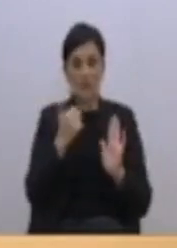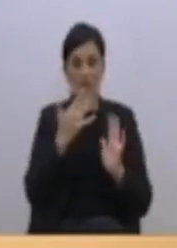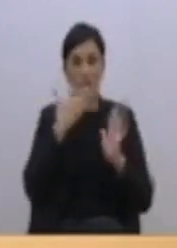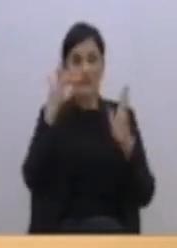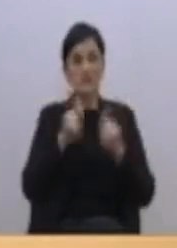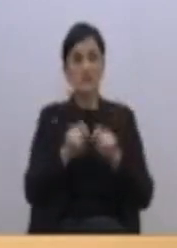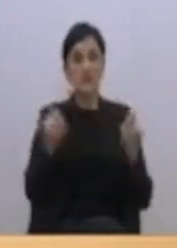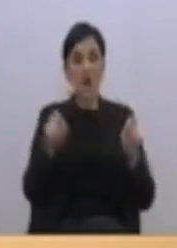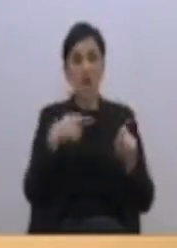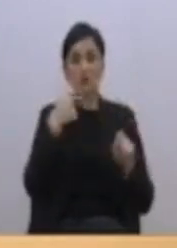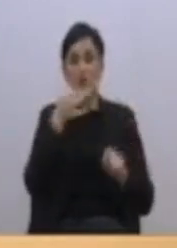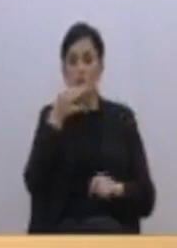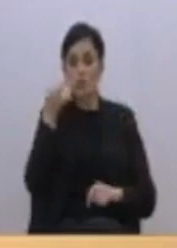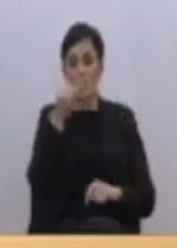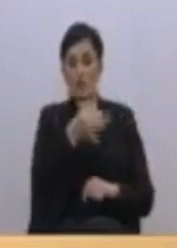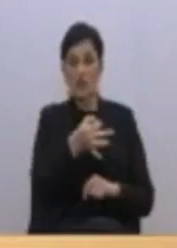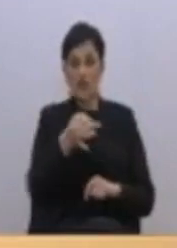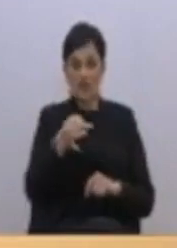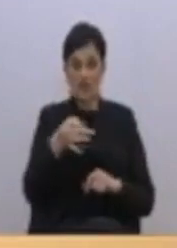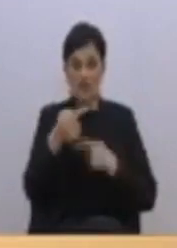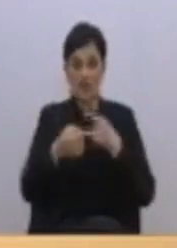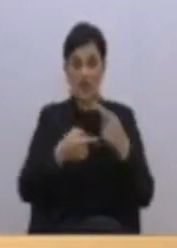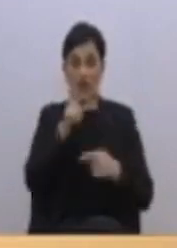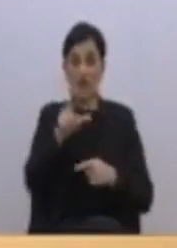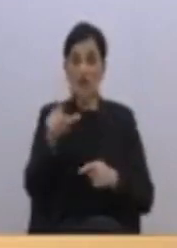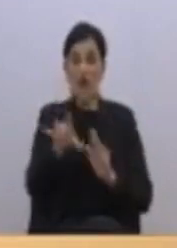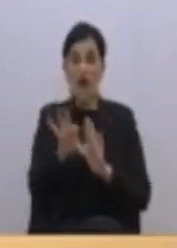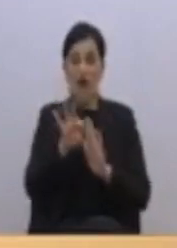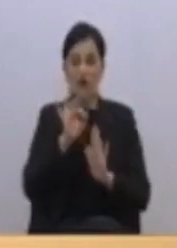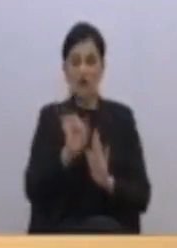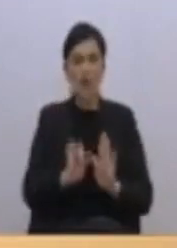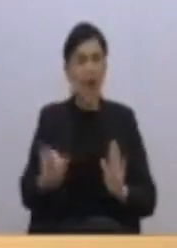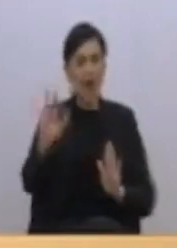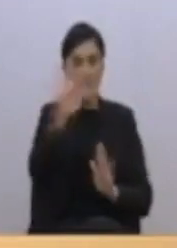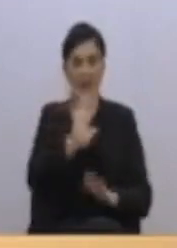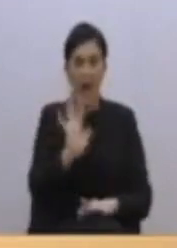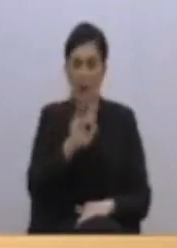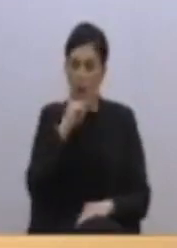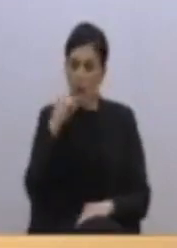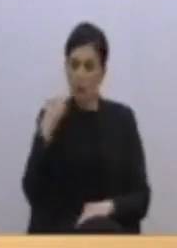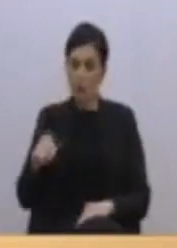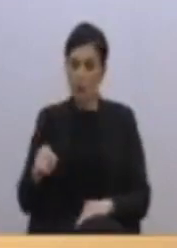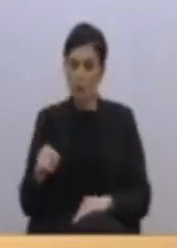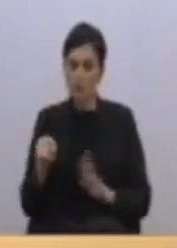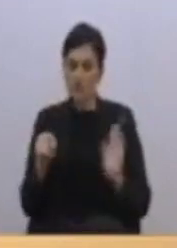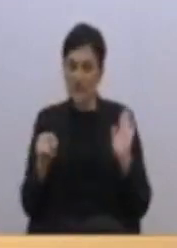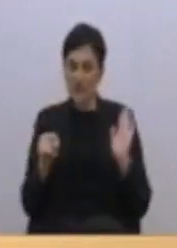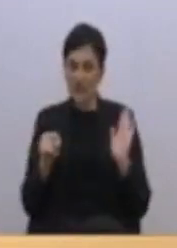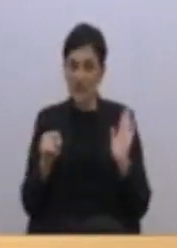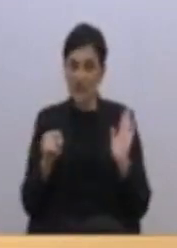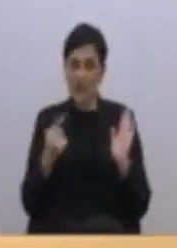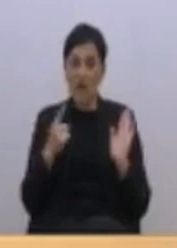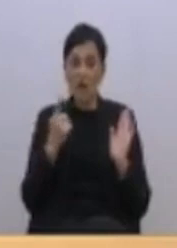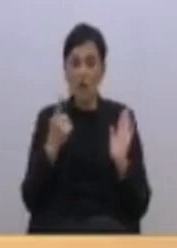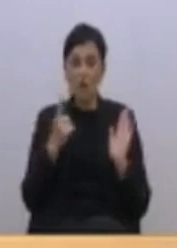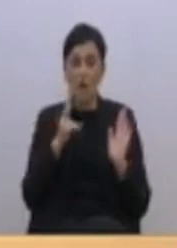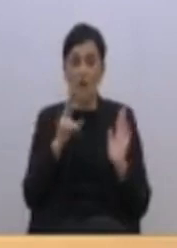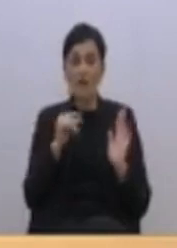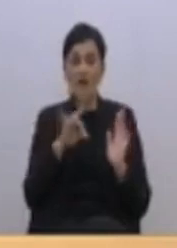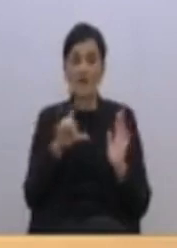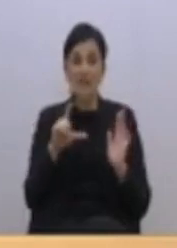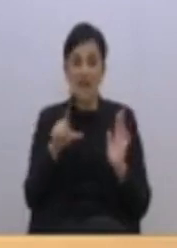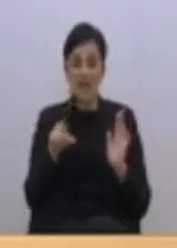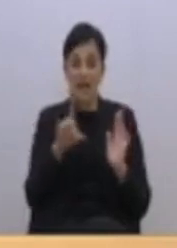გითხრათ, რომ ამ თაობის არჩევანი არის ევროპა და არა რუსეთი. იმიტომ ხო არა, რომ ლაზარეს და